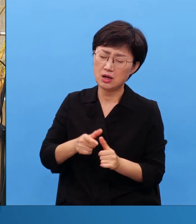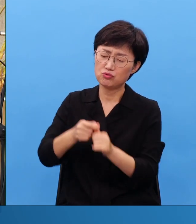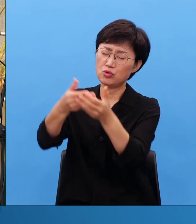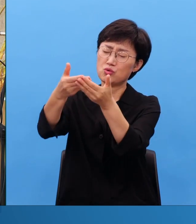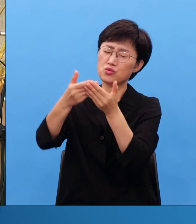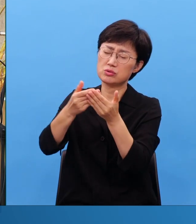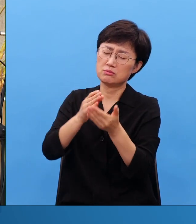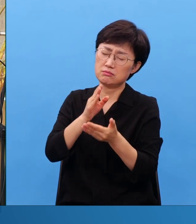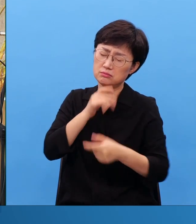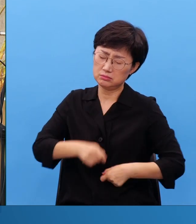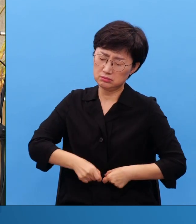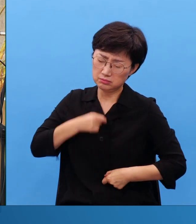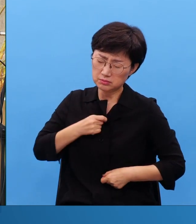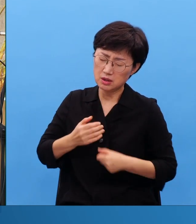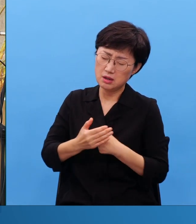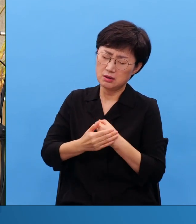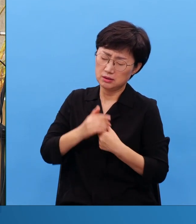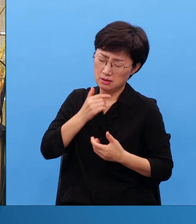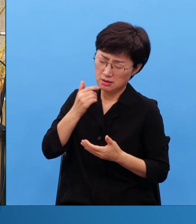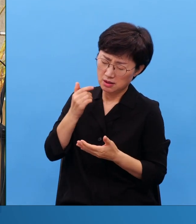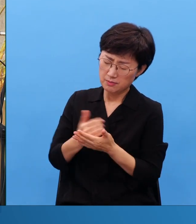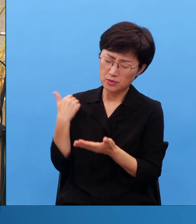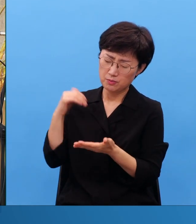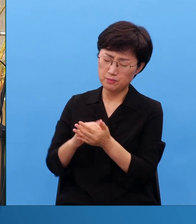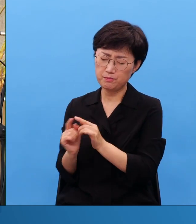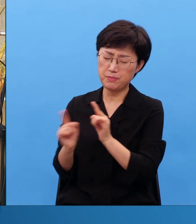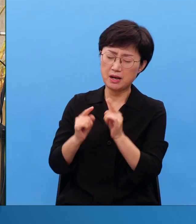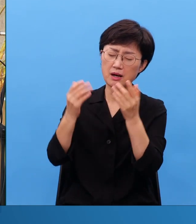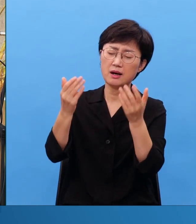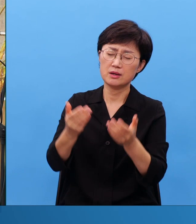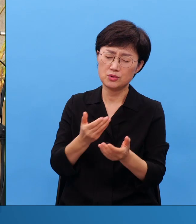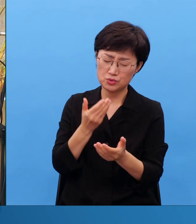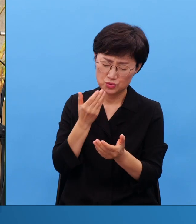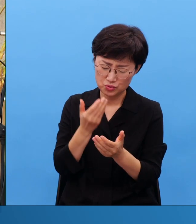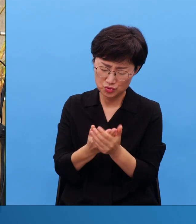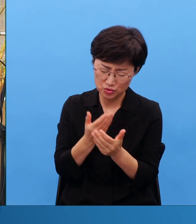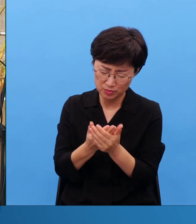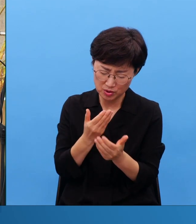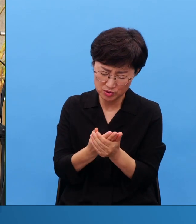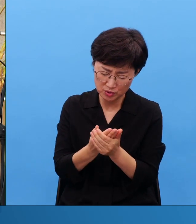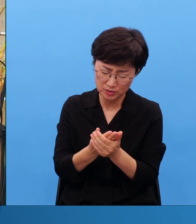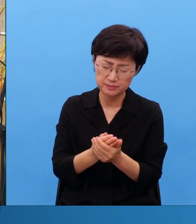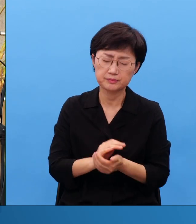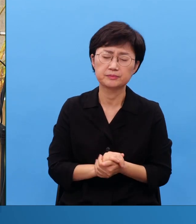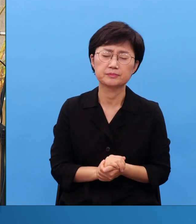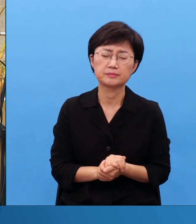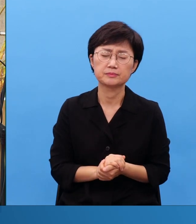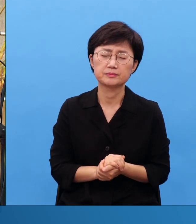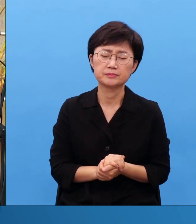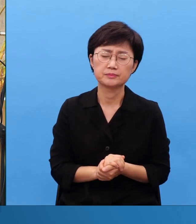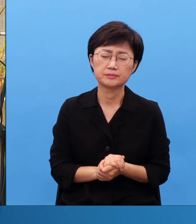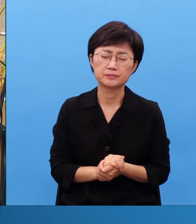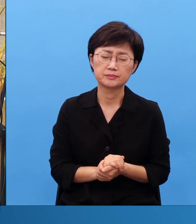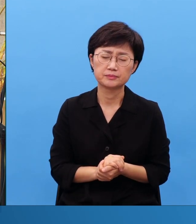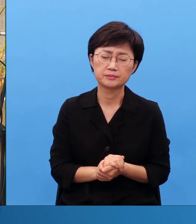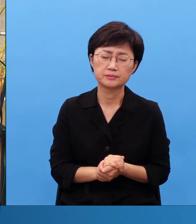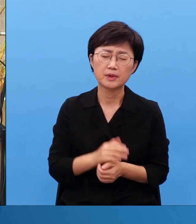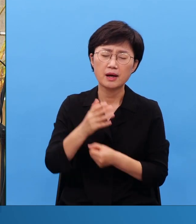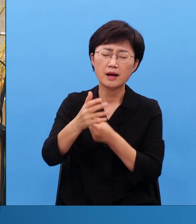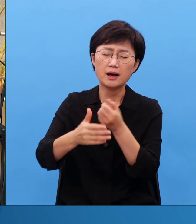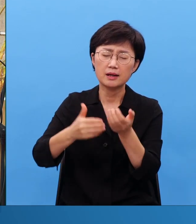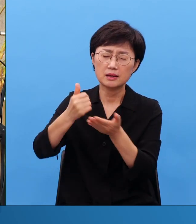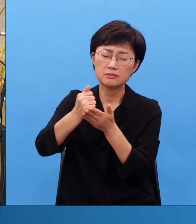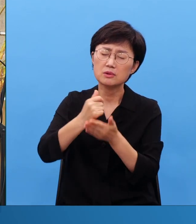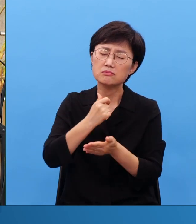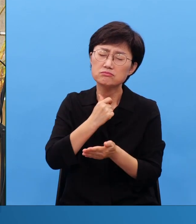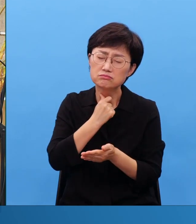always hold to the covenant of the three feasts, and at this time on Thanksgiving Sunday, may we restore true thanksgiving for our salvation. 하나님이